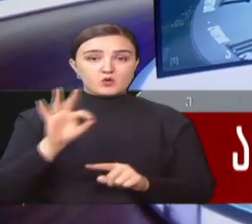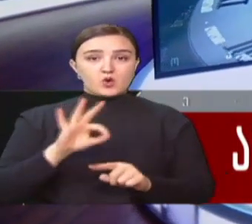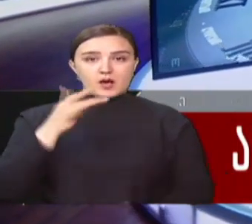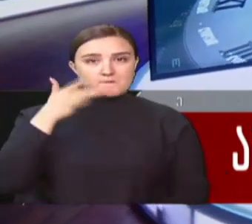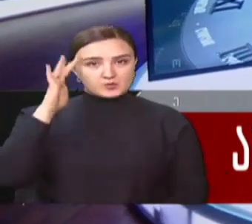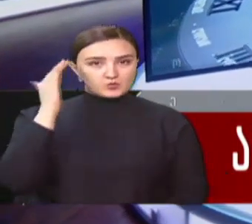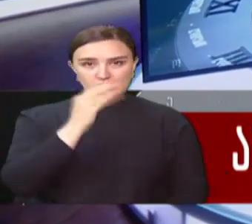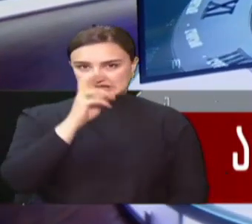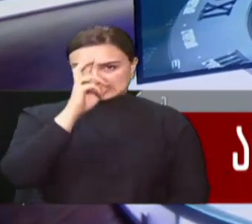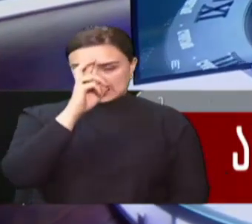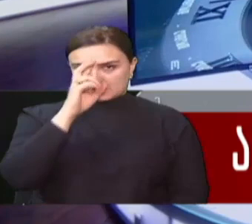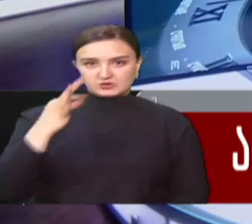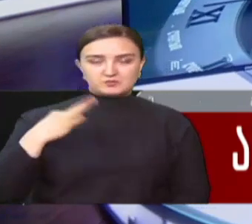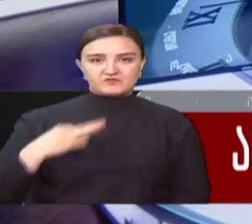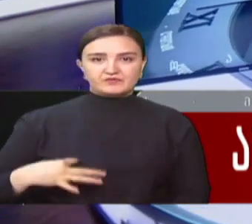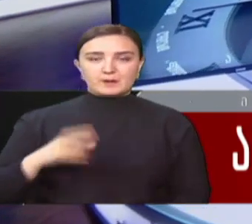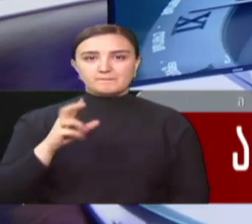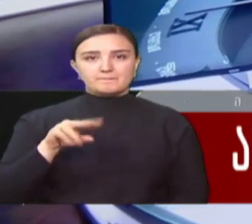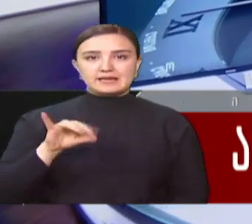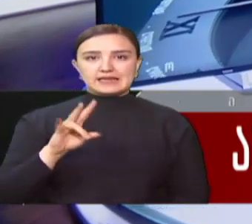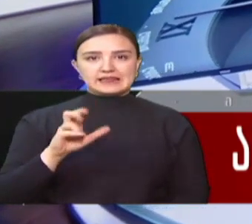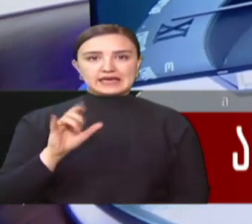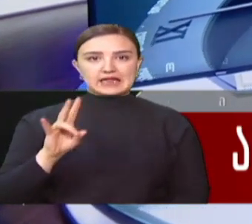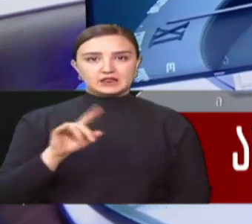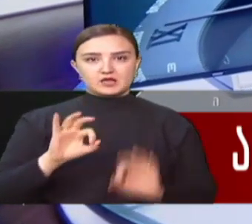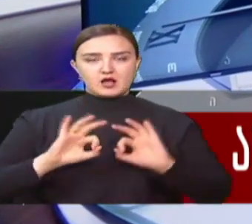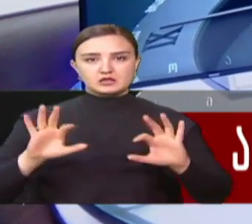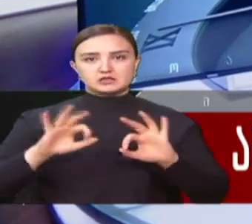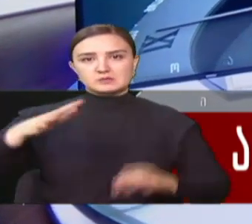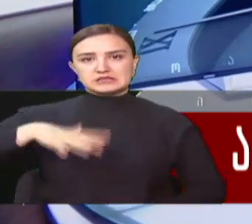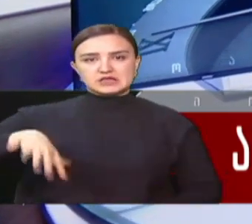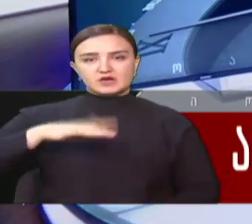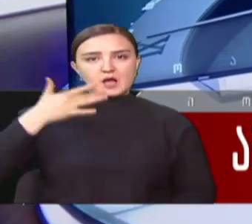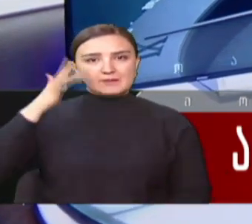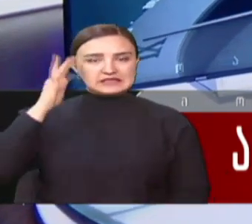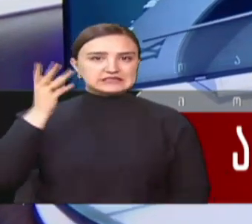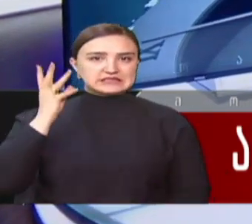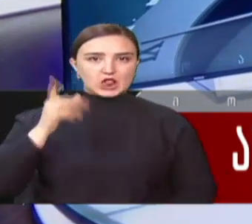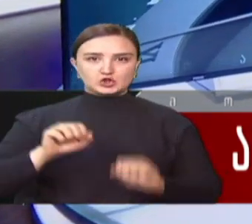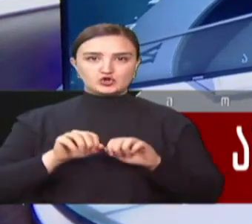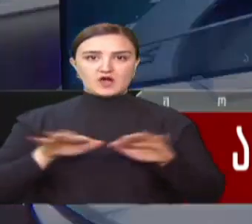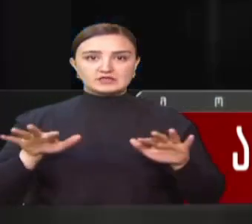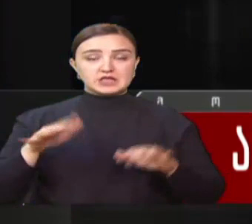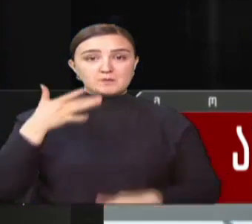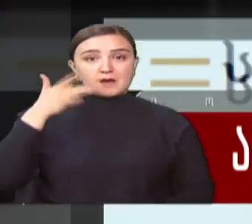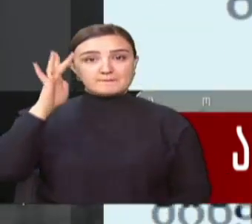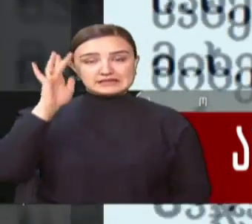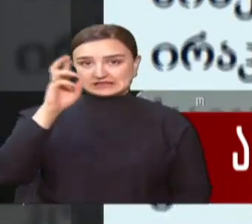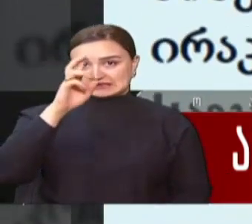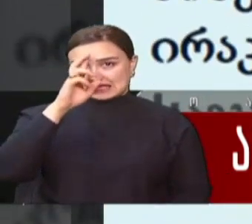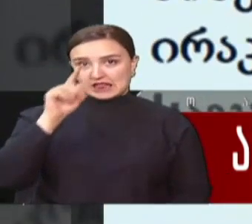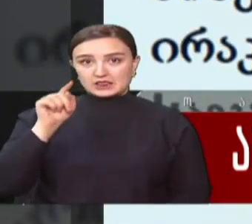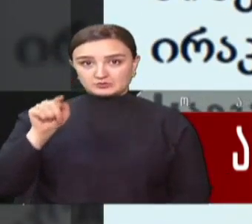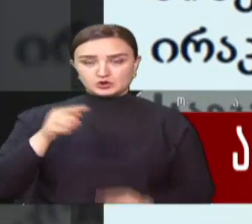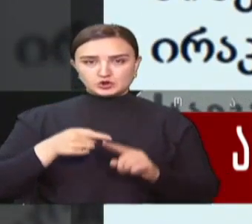ამერიკის სახელმწიფო მდივნის ენტონი ბლინკენის განცხადებაში, რომელსაც საქართველოში ამერიკის საელჩო აფცელებს. ამერიკის სახელმწიფო